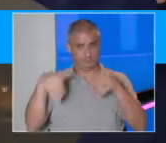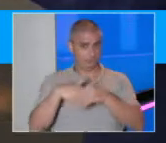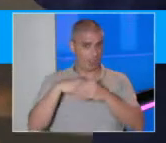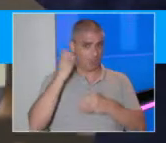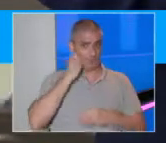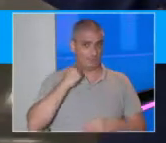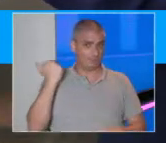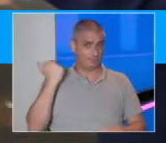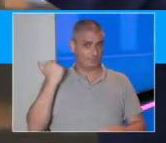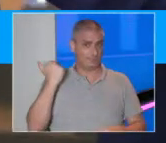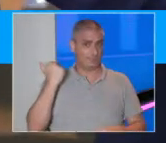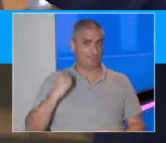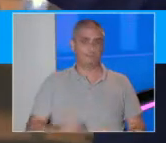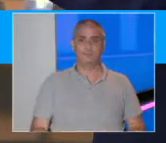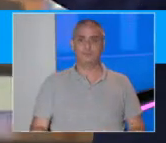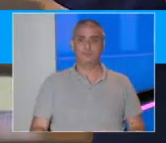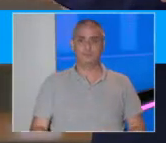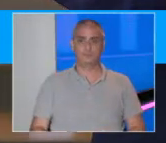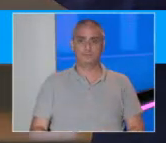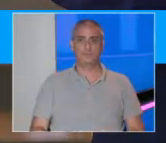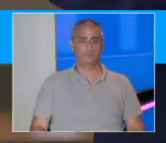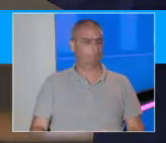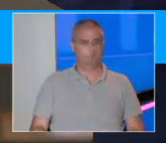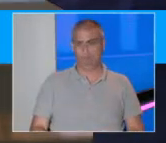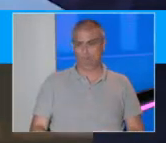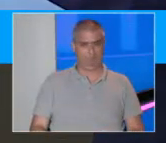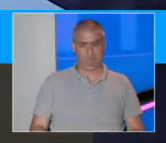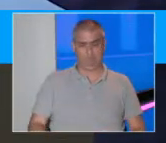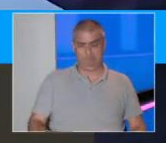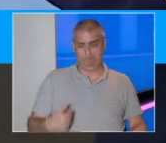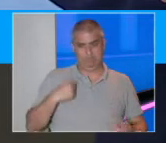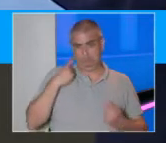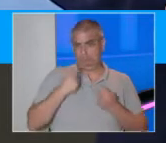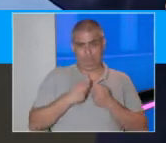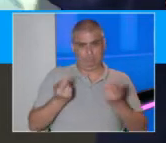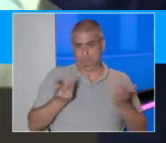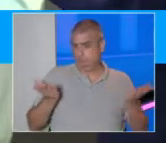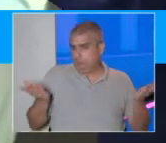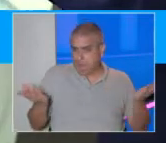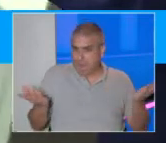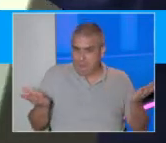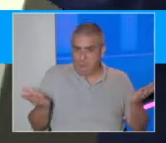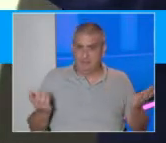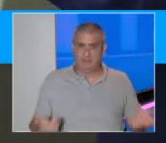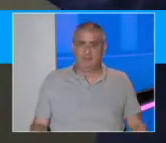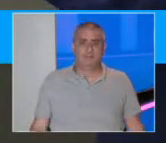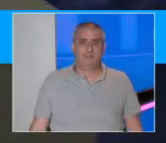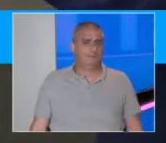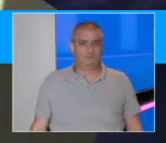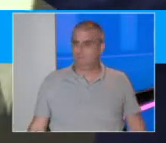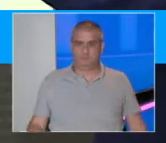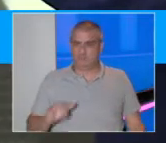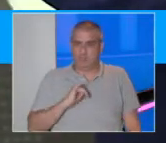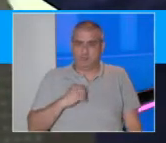השלום שמתבצע כרגע? אני לא, אין לי מושג, אני לא פרשן פוליטית, האמת, זה גם ממש לא